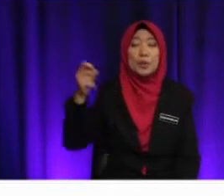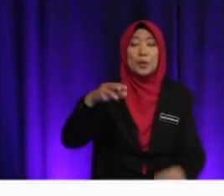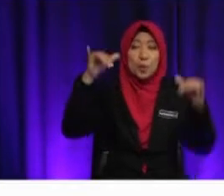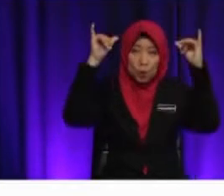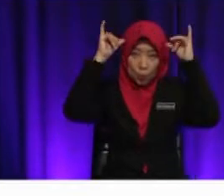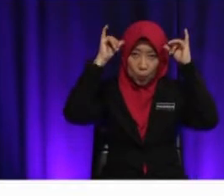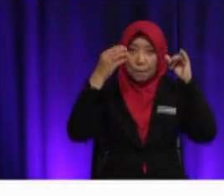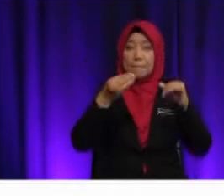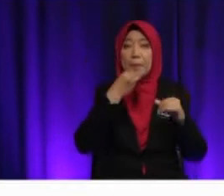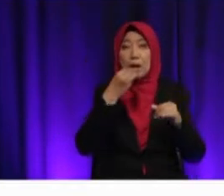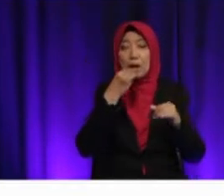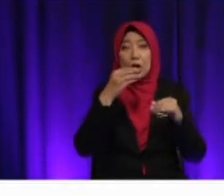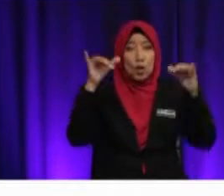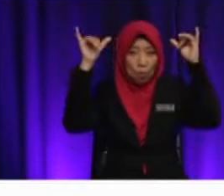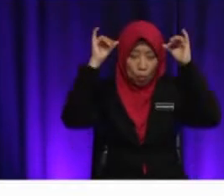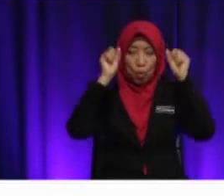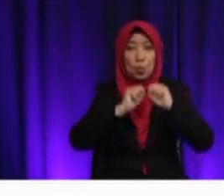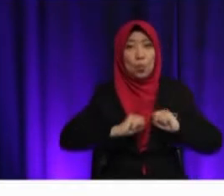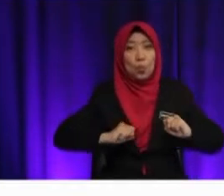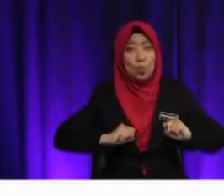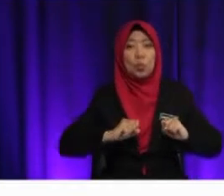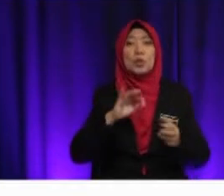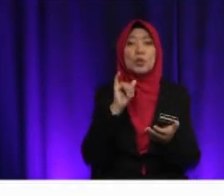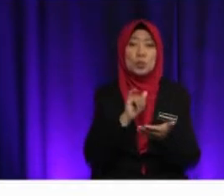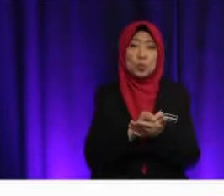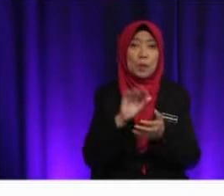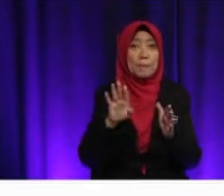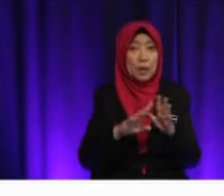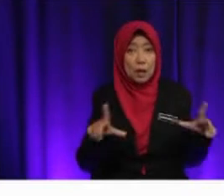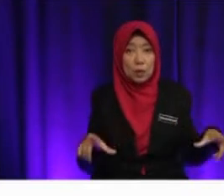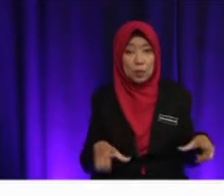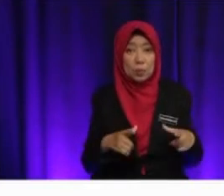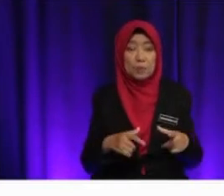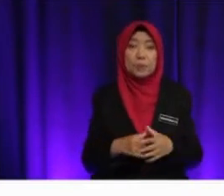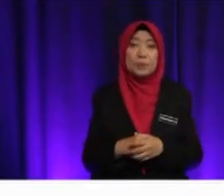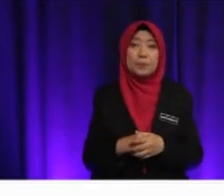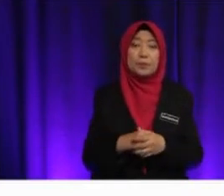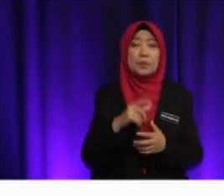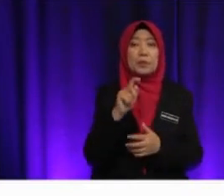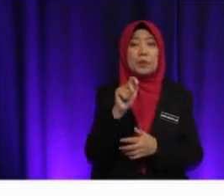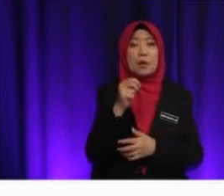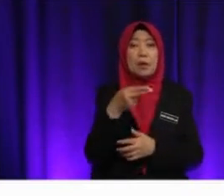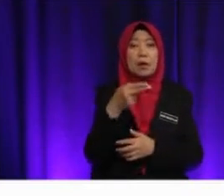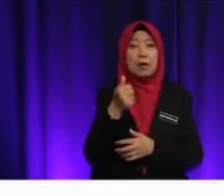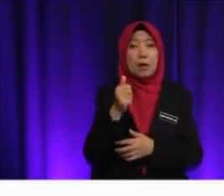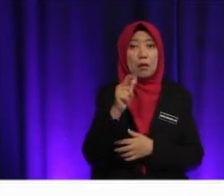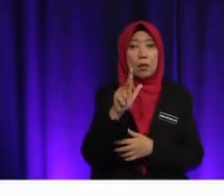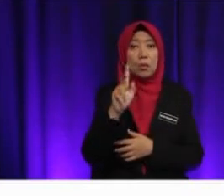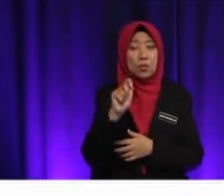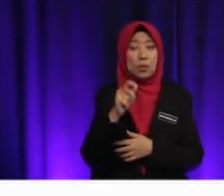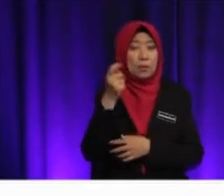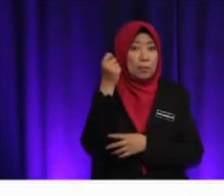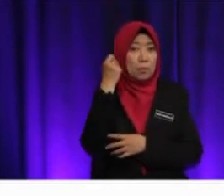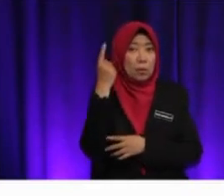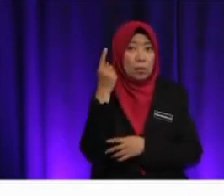yang gemuk. Jadi akhirnya itulah berlaku. Dan begitu juga Talut dan tenteranya mempunyai kelebihan ilmu pengetahuan